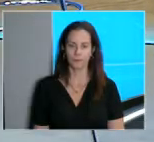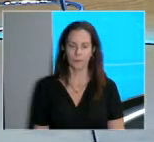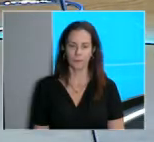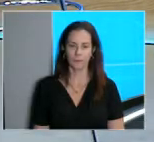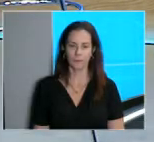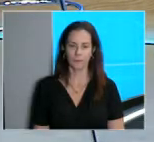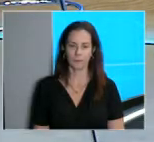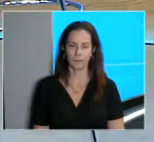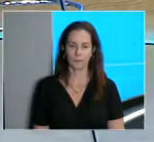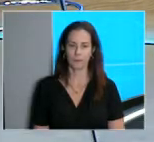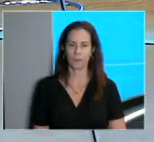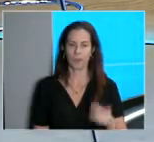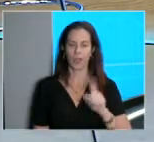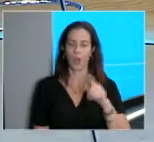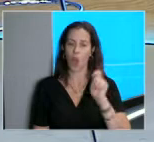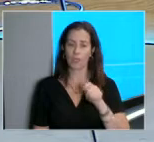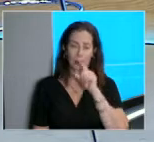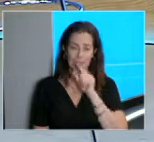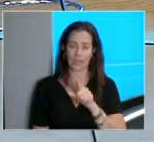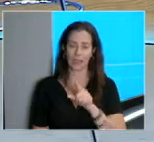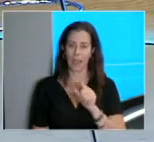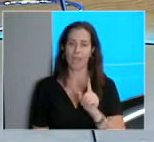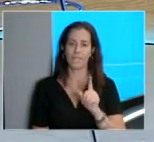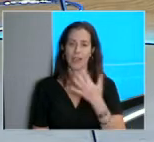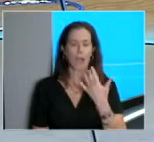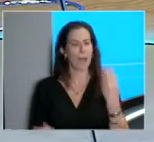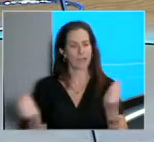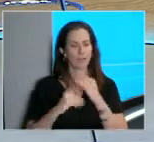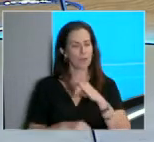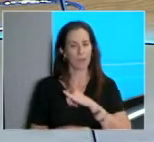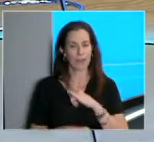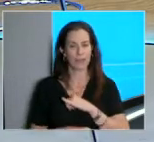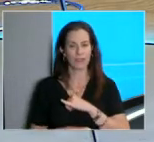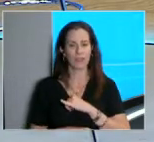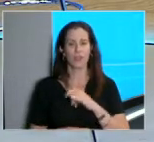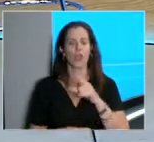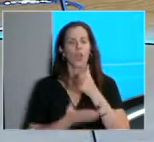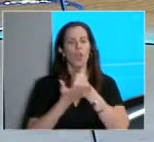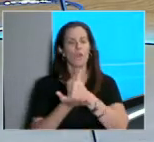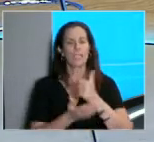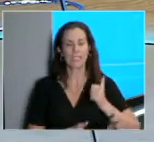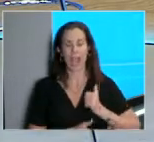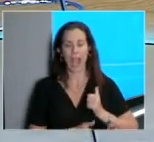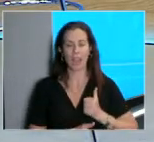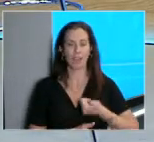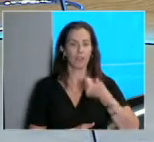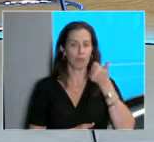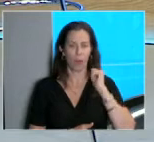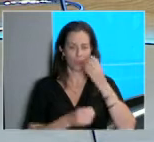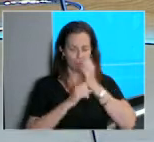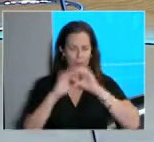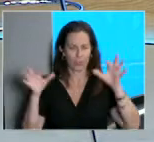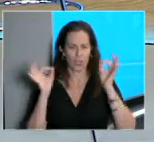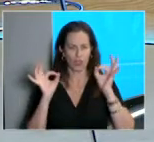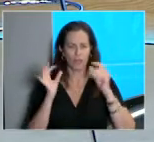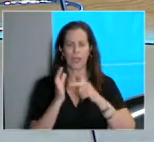אז אני לא מתחייב שדווקא הכנסת היא זו שמצייצת, אבל בכל מקרה כמה דברים שמעניינים. רונן מנליס דובר צה"ל, אתמול באה הודעה רשמית,